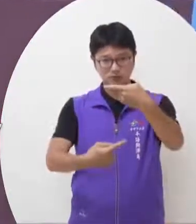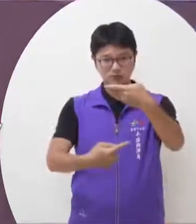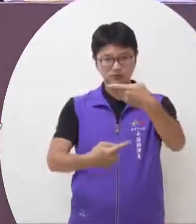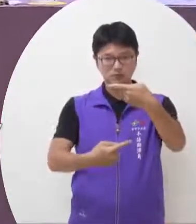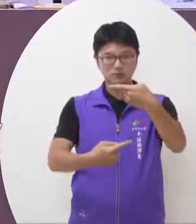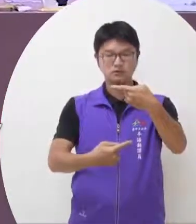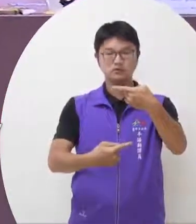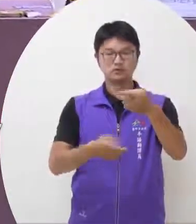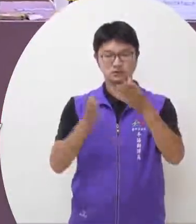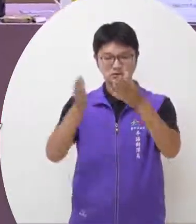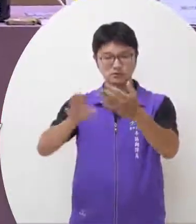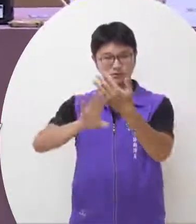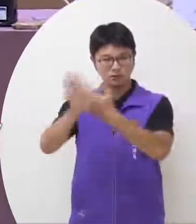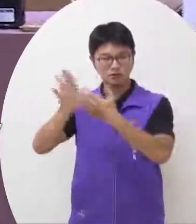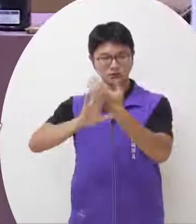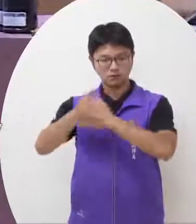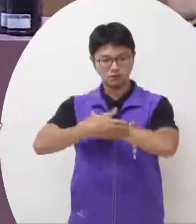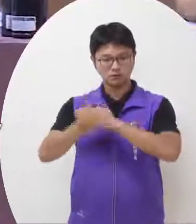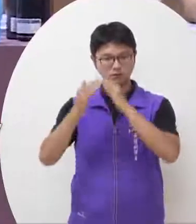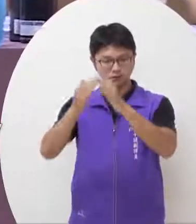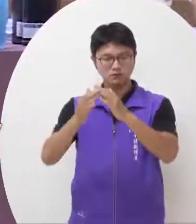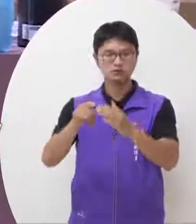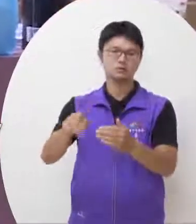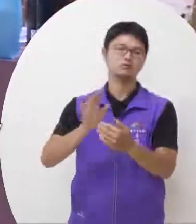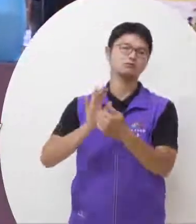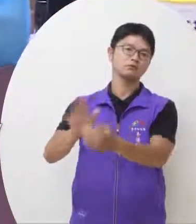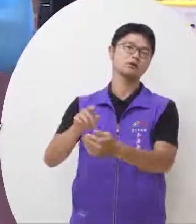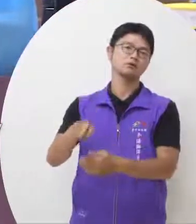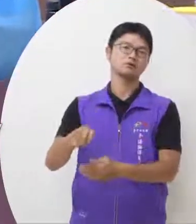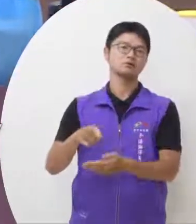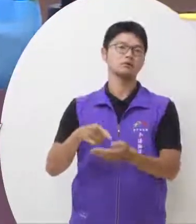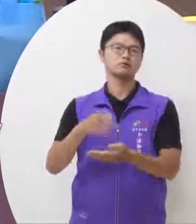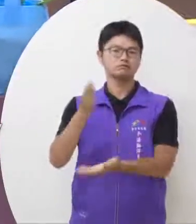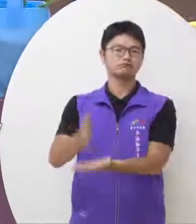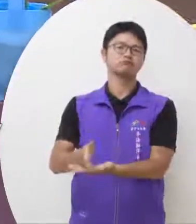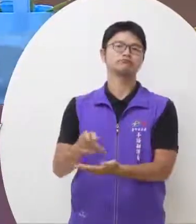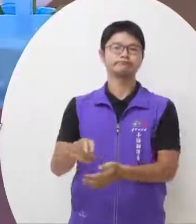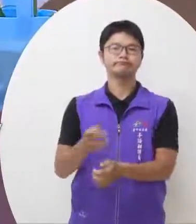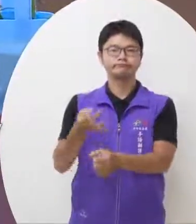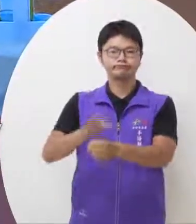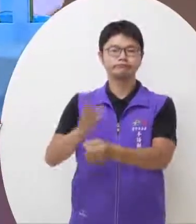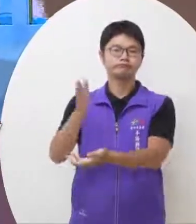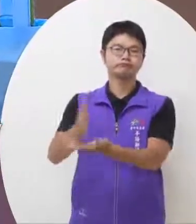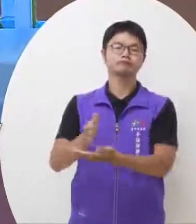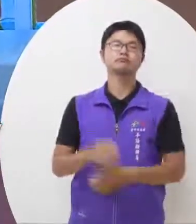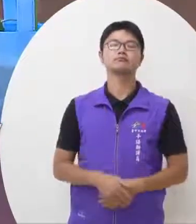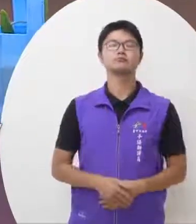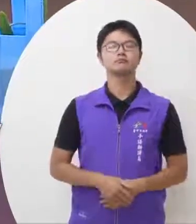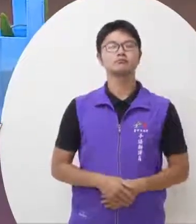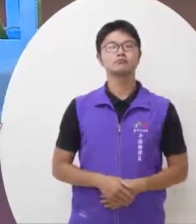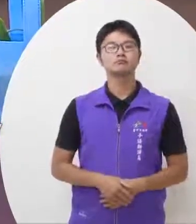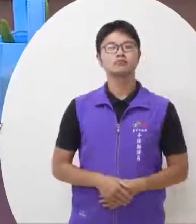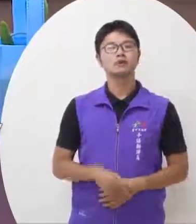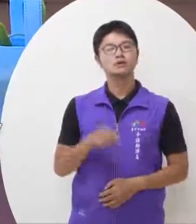县市外国人就要限制了，因为这个东西我们现在超过10公里，我们要补贴给公车业者，哈，大